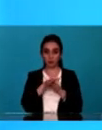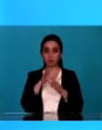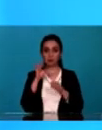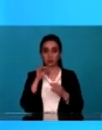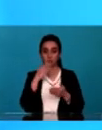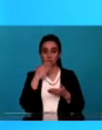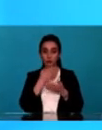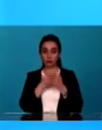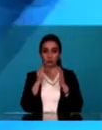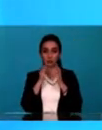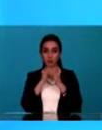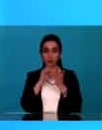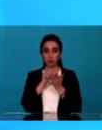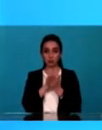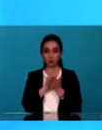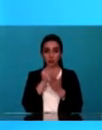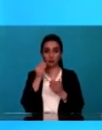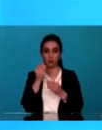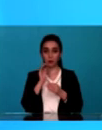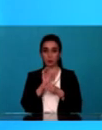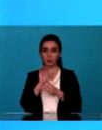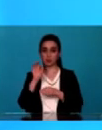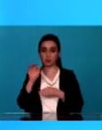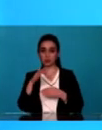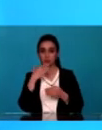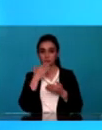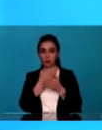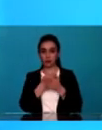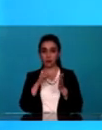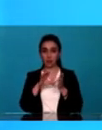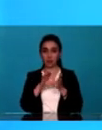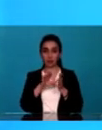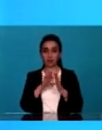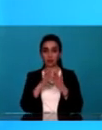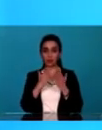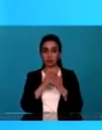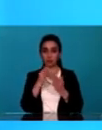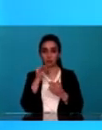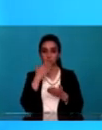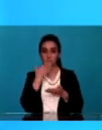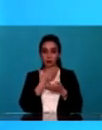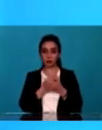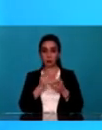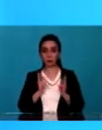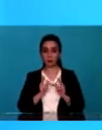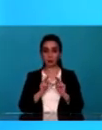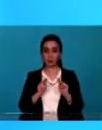свои домашние задания вы присылаете в свой электронный дневник своему преподавателю